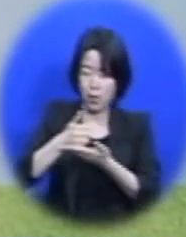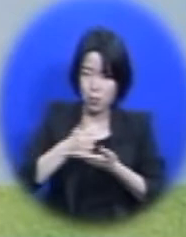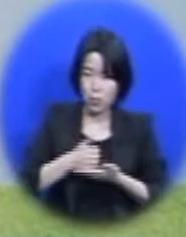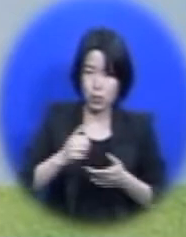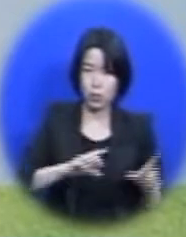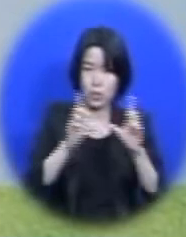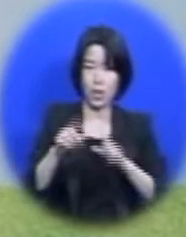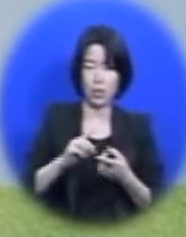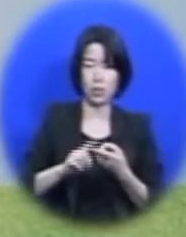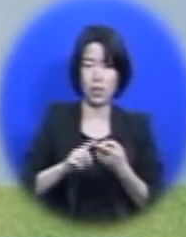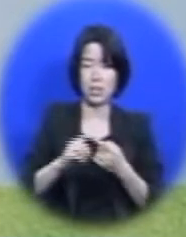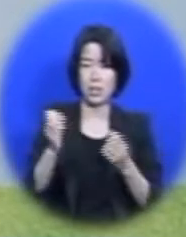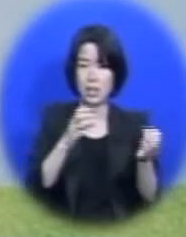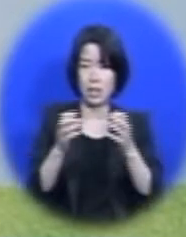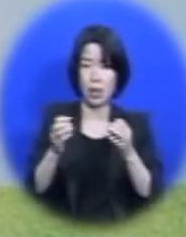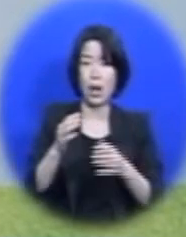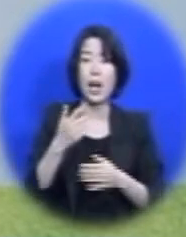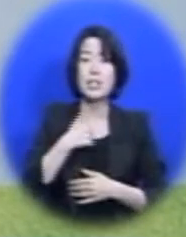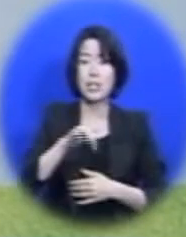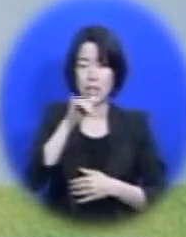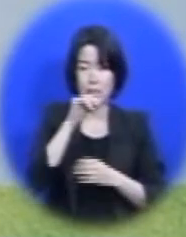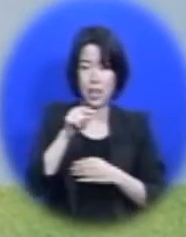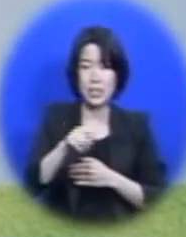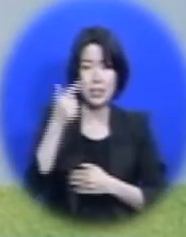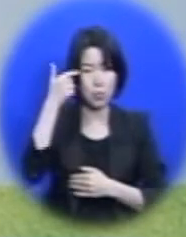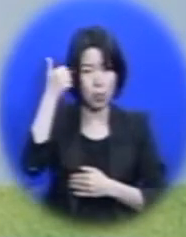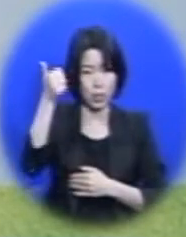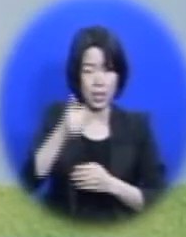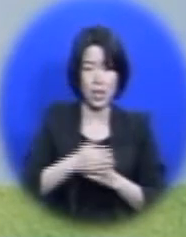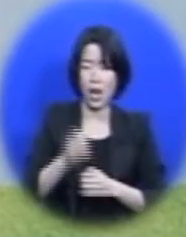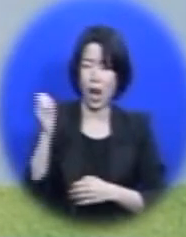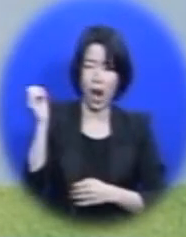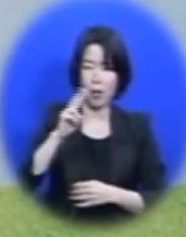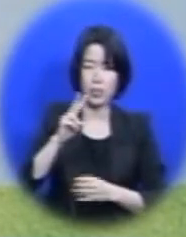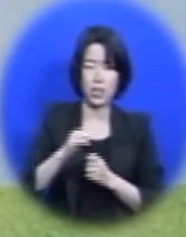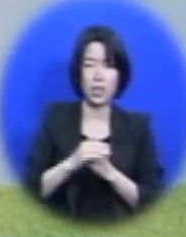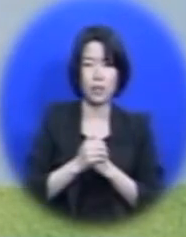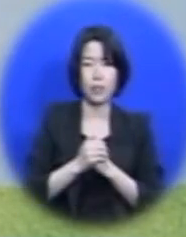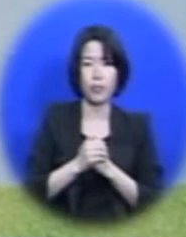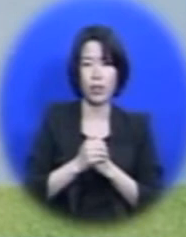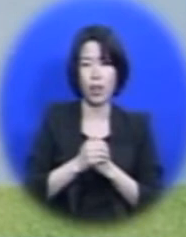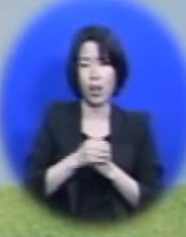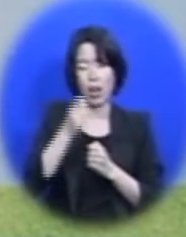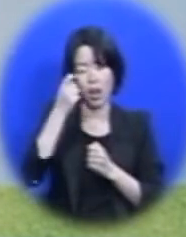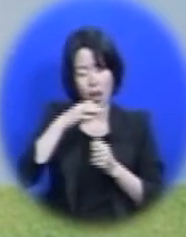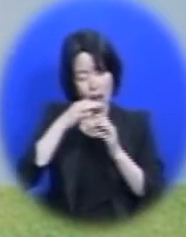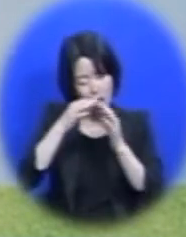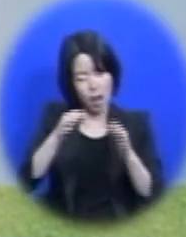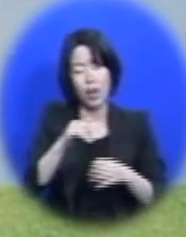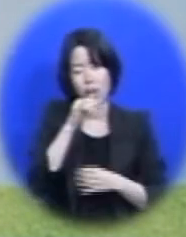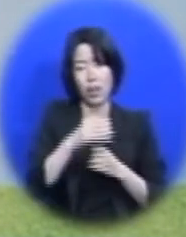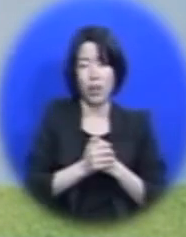대해서 이야기를 나누었는데 그 목사님께서 갑자기 탄식을 하십니다.